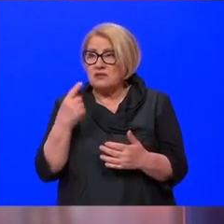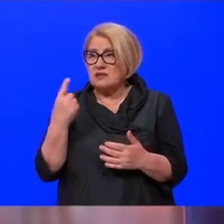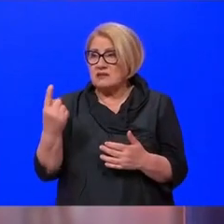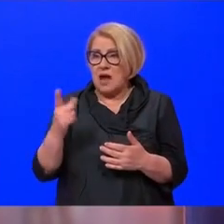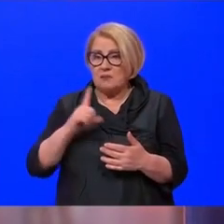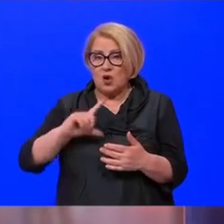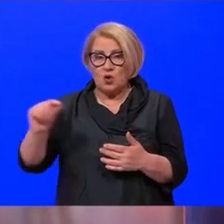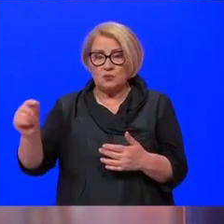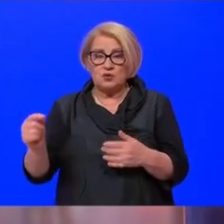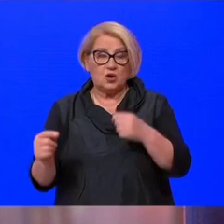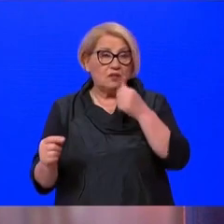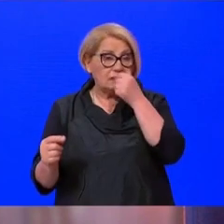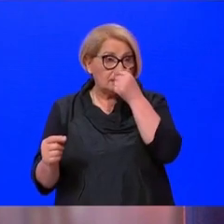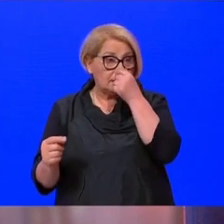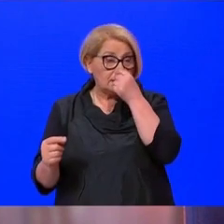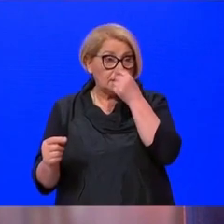bez